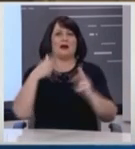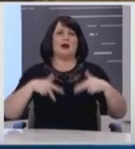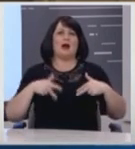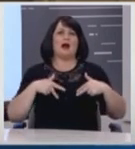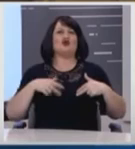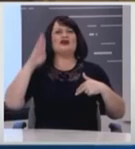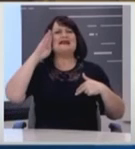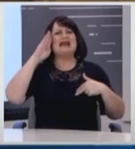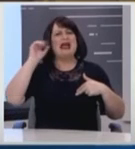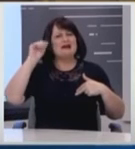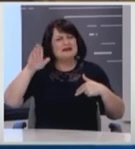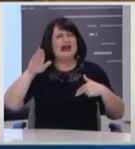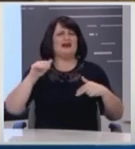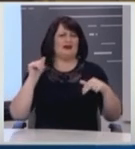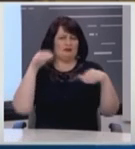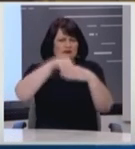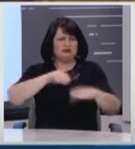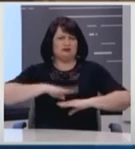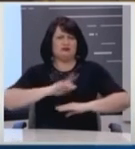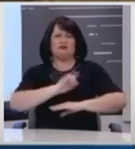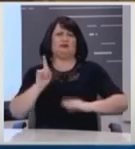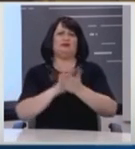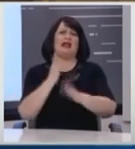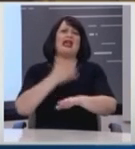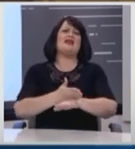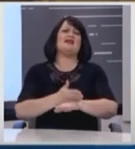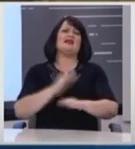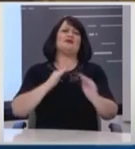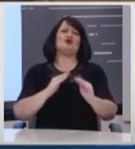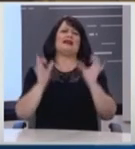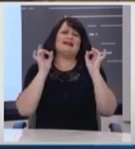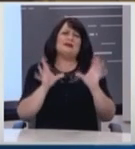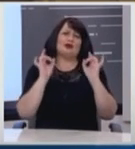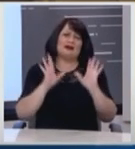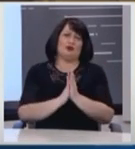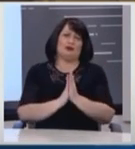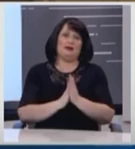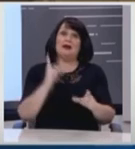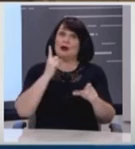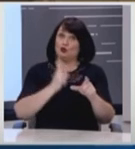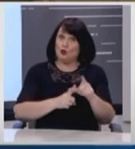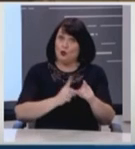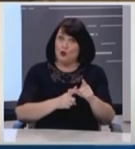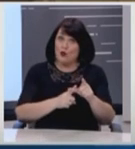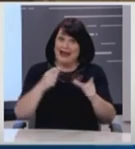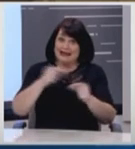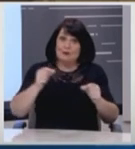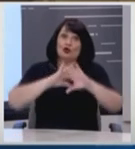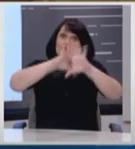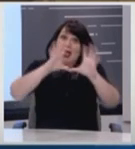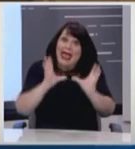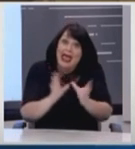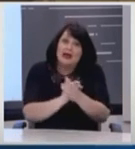ξένες βάσεις και στρατεύματα, χωρίς ξένους εγγυητές και προστάτες. Για το ΚΚΕ Κύπρος ενιαία